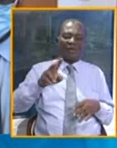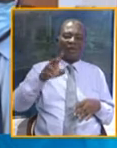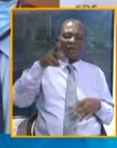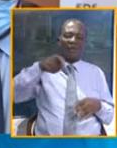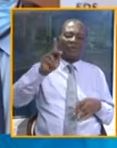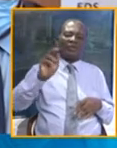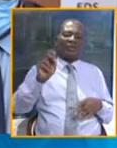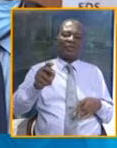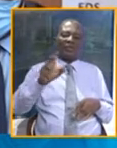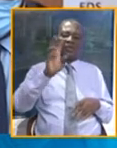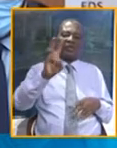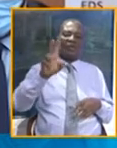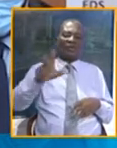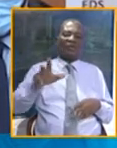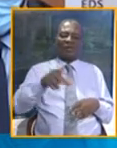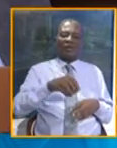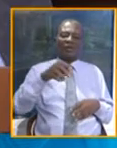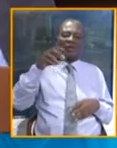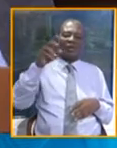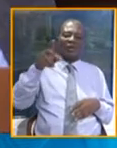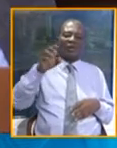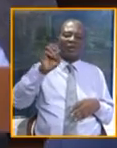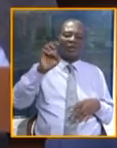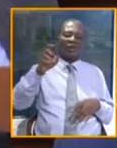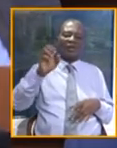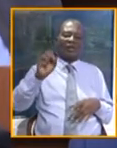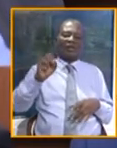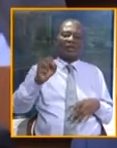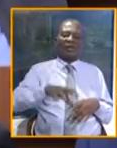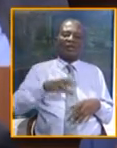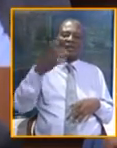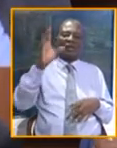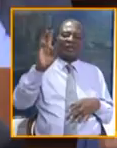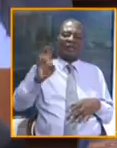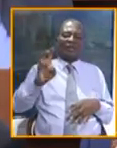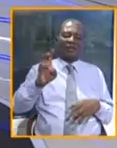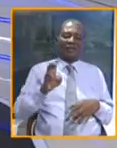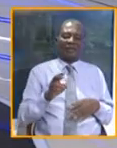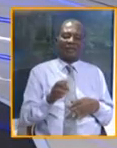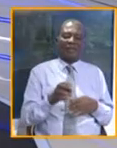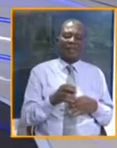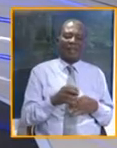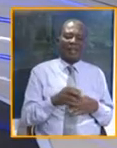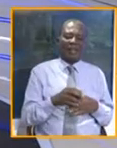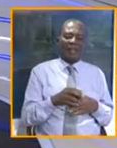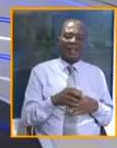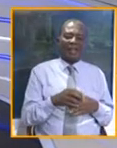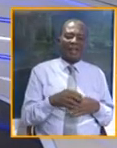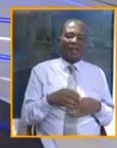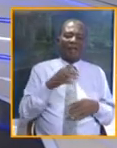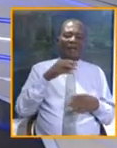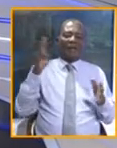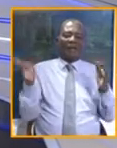65 députés, l'EDS, 17 députés et l'UDPCI, 9 députés. La Banque